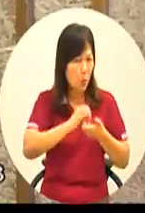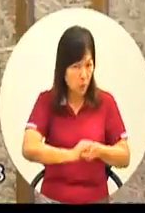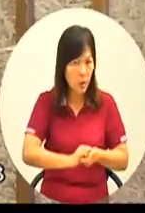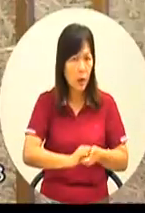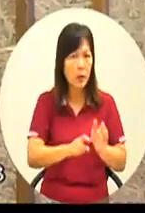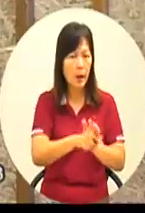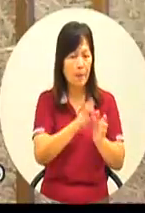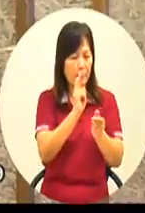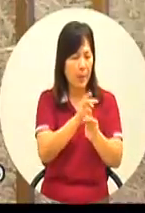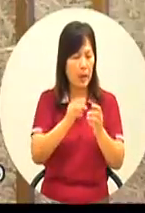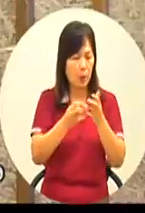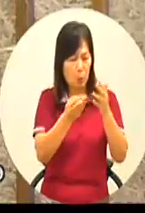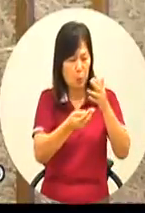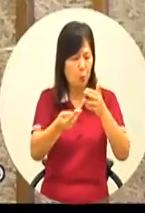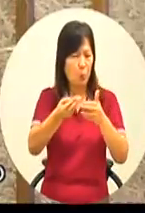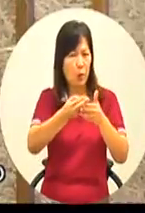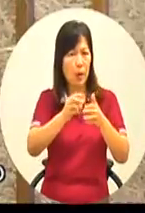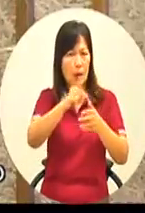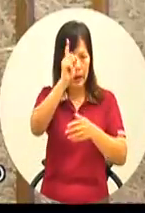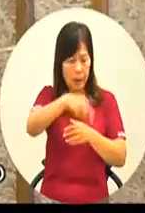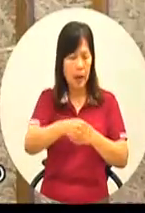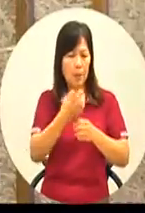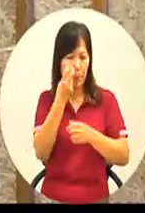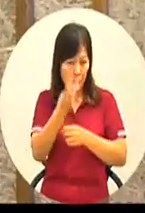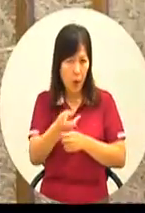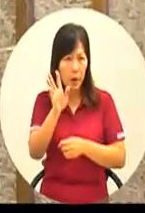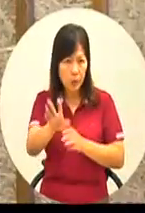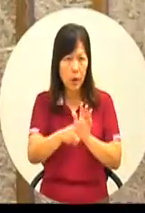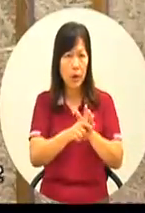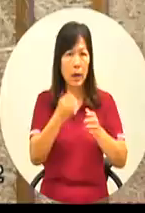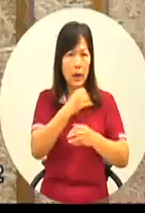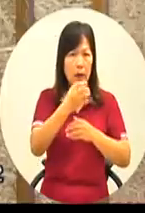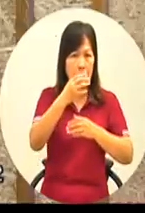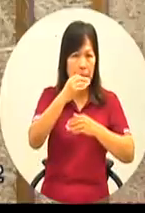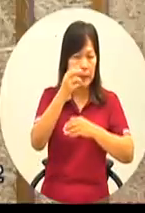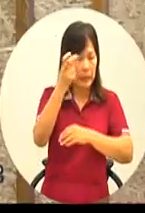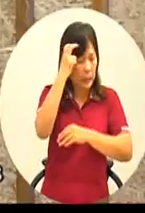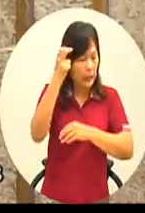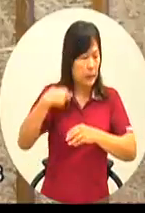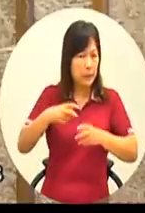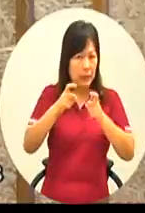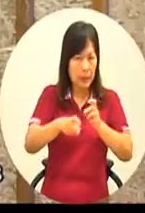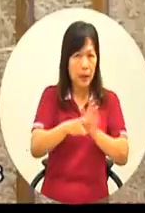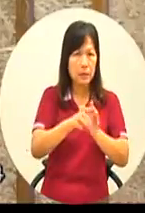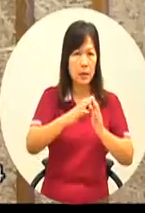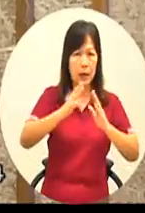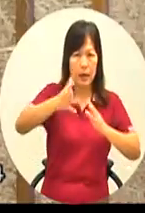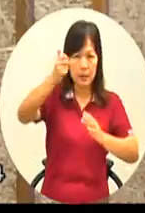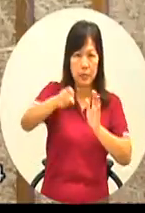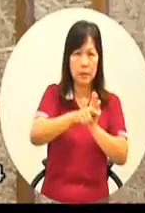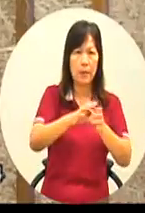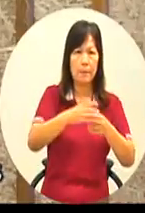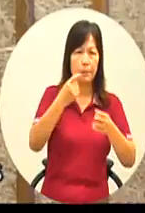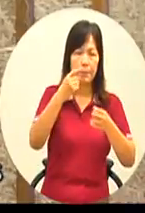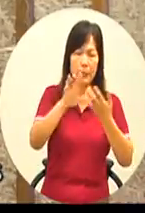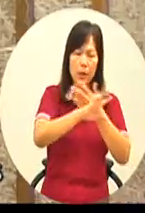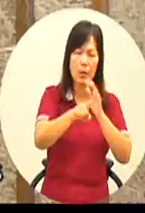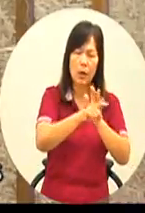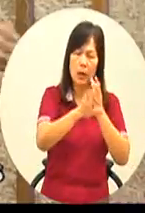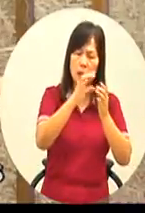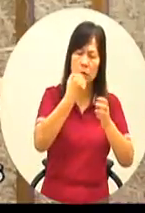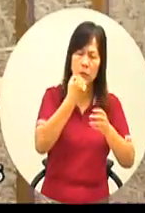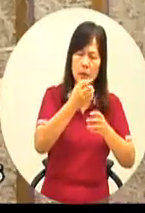了相当层级的首长来访，包括我们岘港是副市长来访，那宿务本来是市长亲自要来，那他因